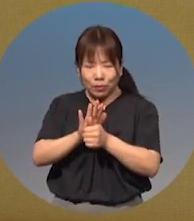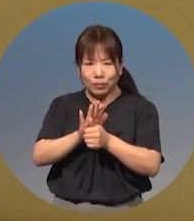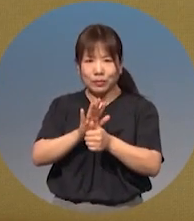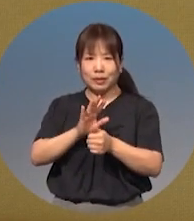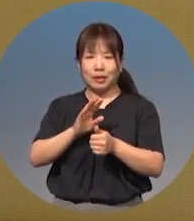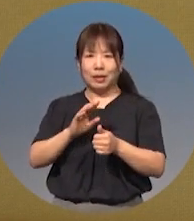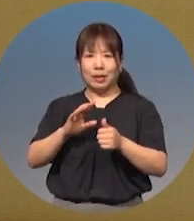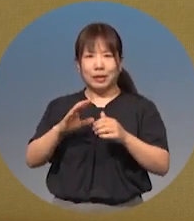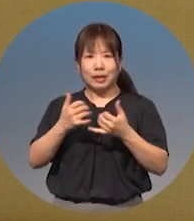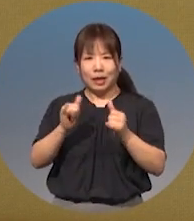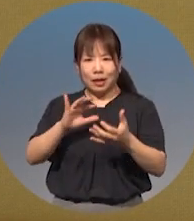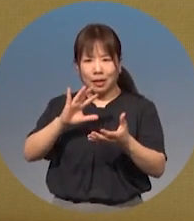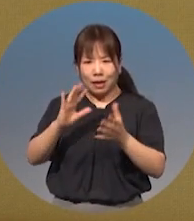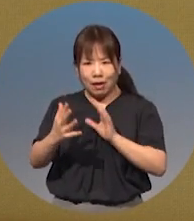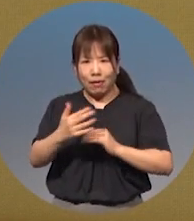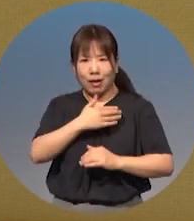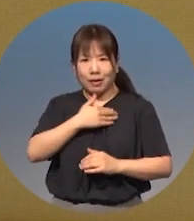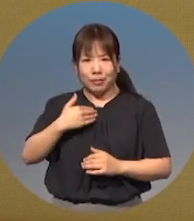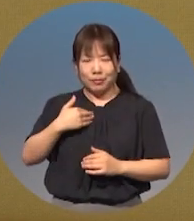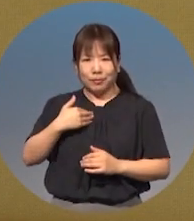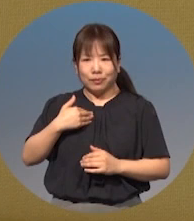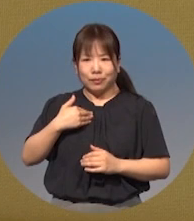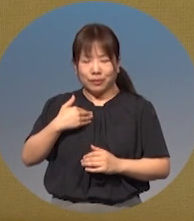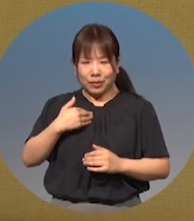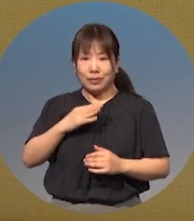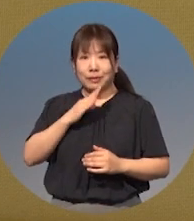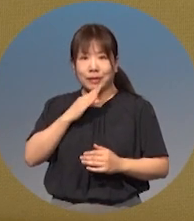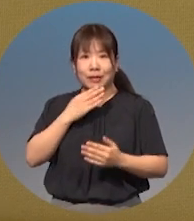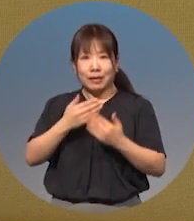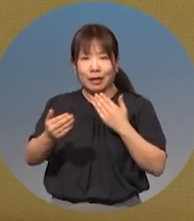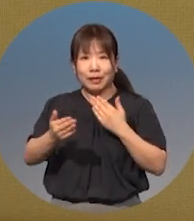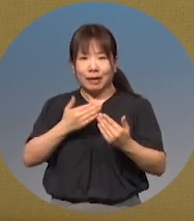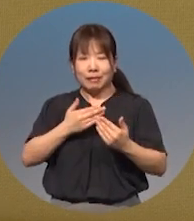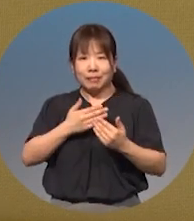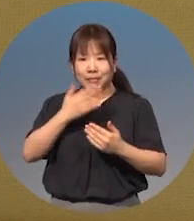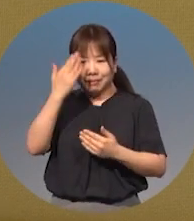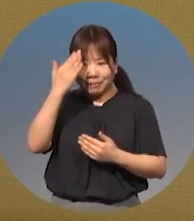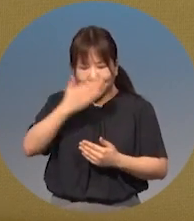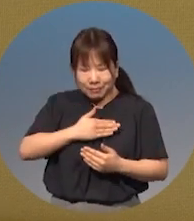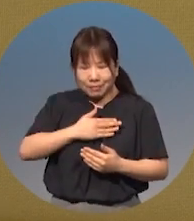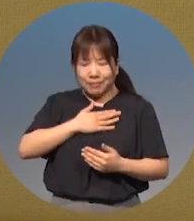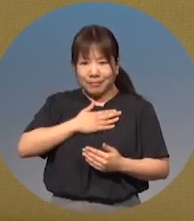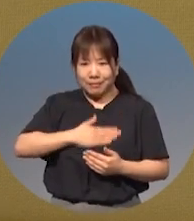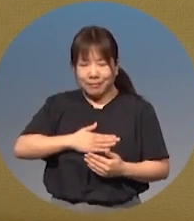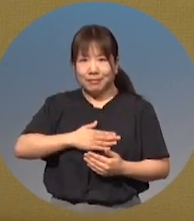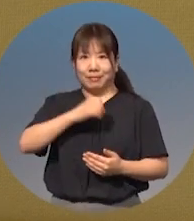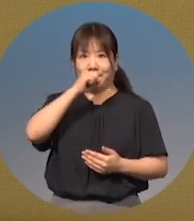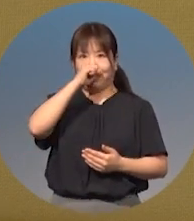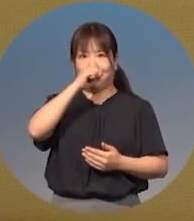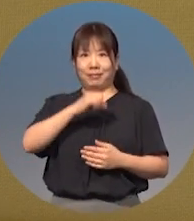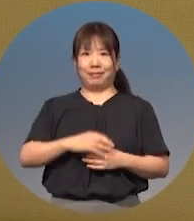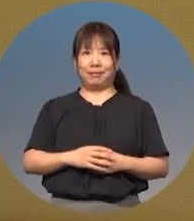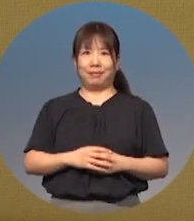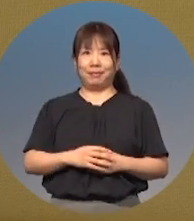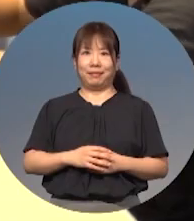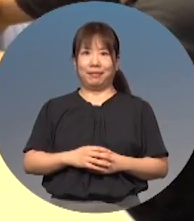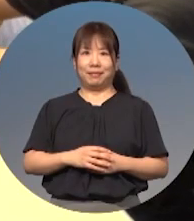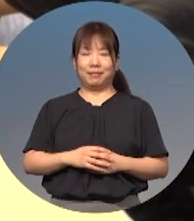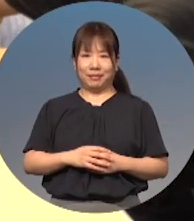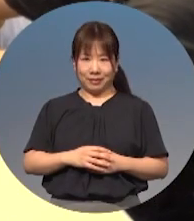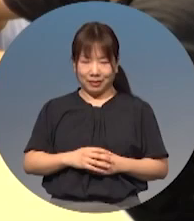があるんだっていうことをやっぱ体感するチャンスだと思うんですよ子供の町ってそこ